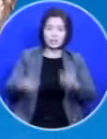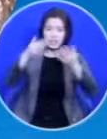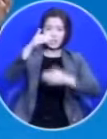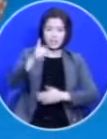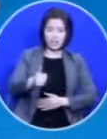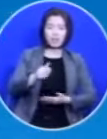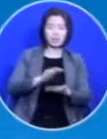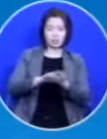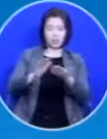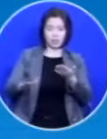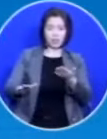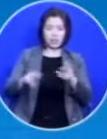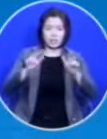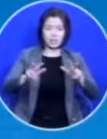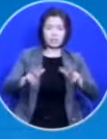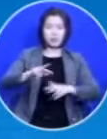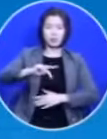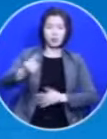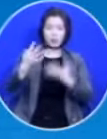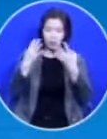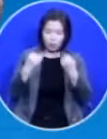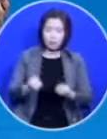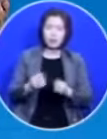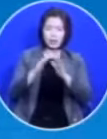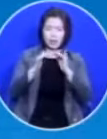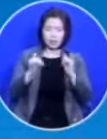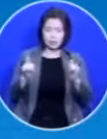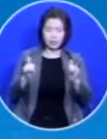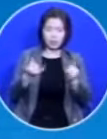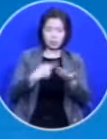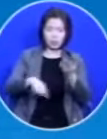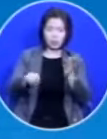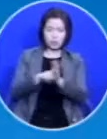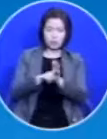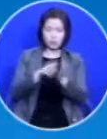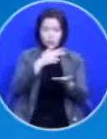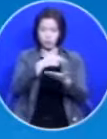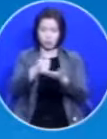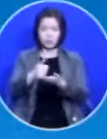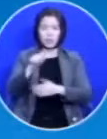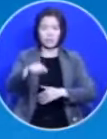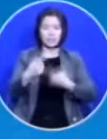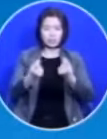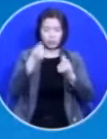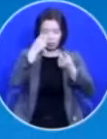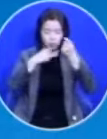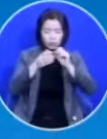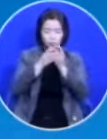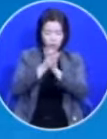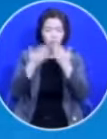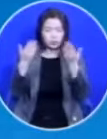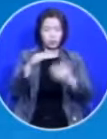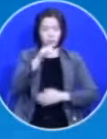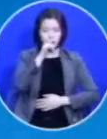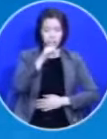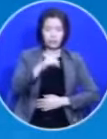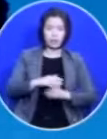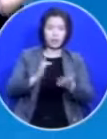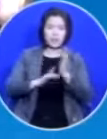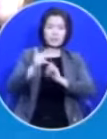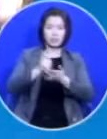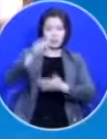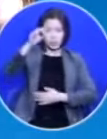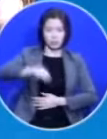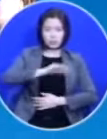제사장이요 지금도 얼마나 많은 사람들을 위하여 주님은 그렇게 하고 계신지 모릅니다 예수님은 십자가에서